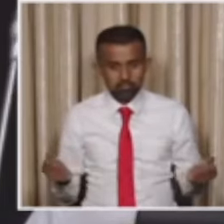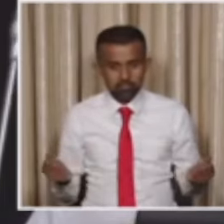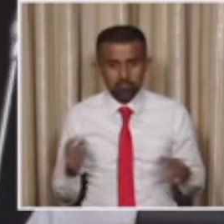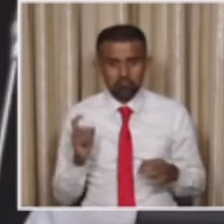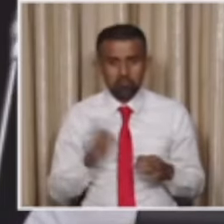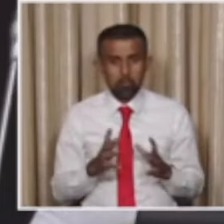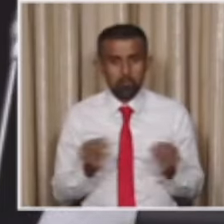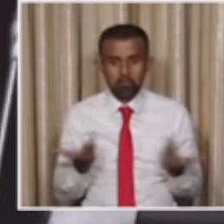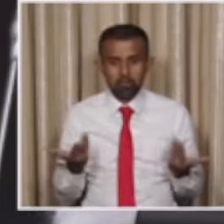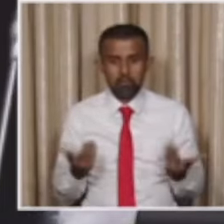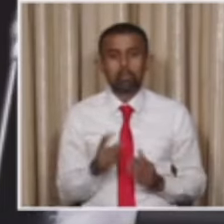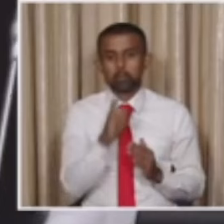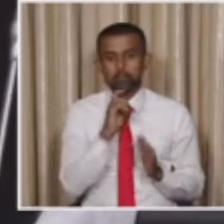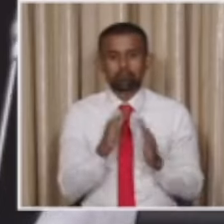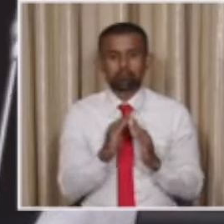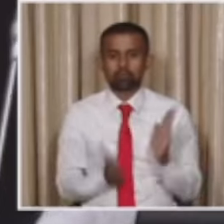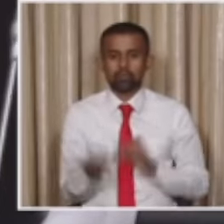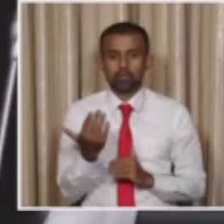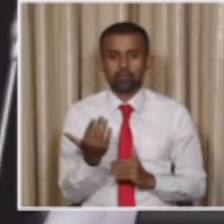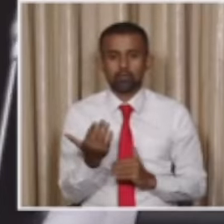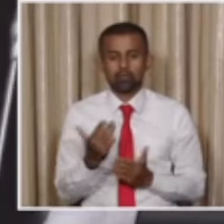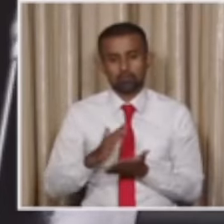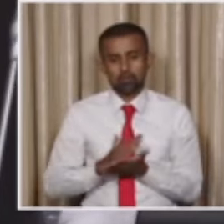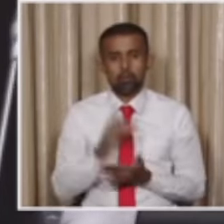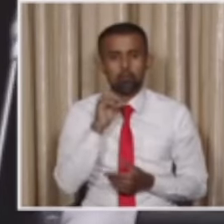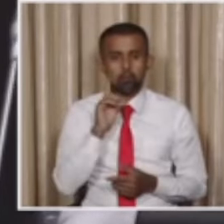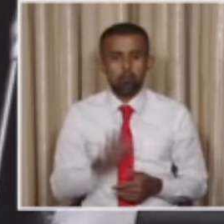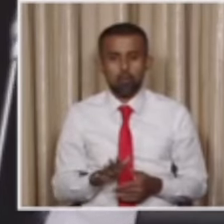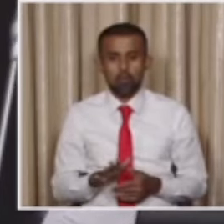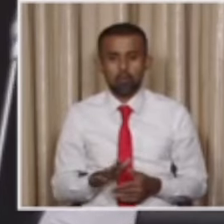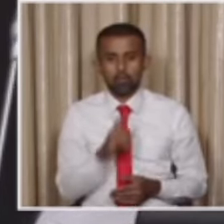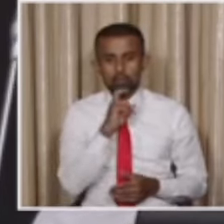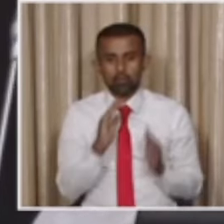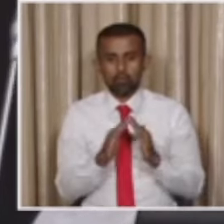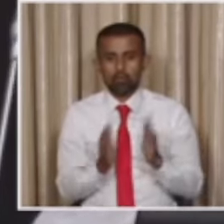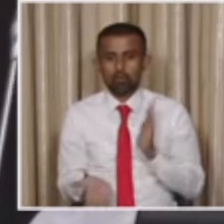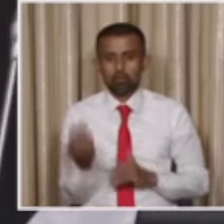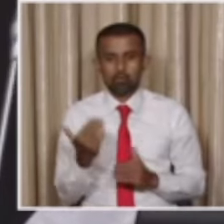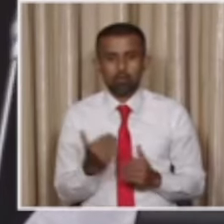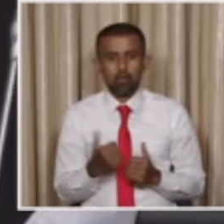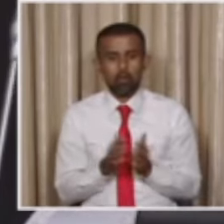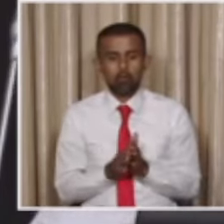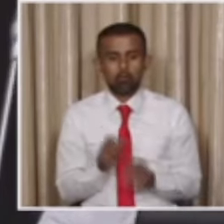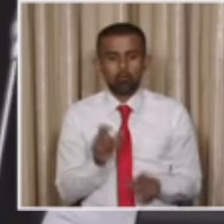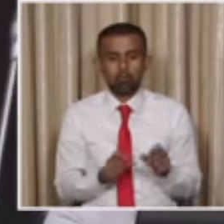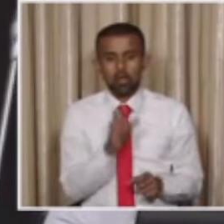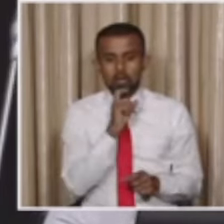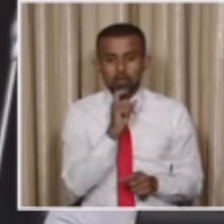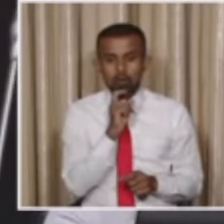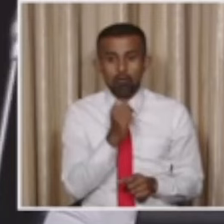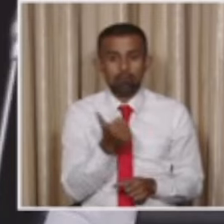නැති නිසා තමයි අධිකරණයට යන්නේ යුක්තිය බලාගෙන. ඒ නිසා අධිකරණයට යන හැම කෙනෙක්ගේ හැම නඩුවක්ම